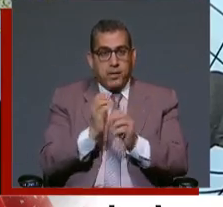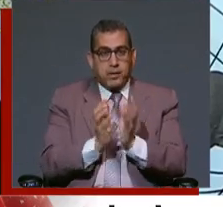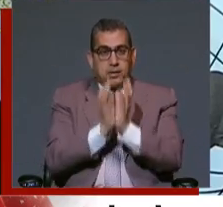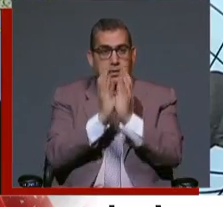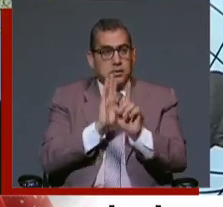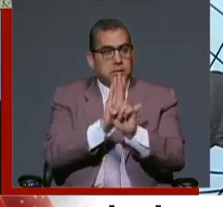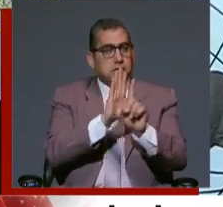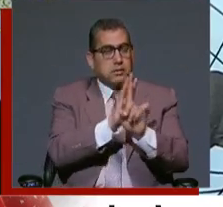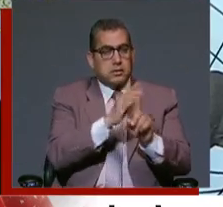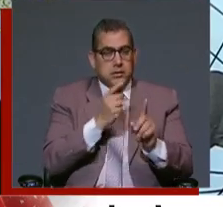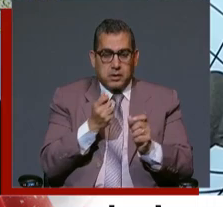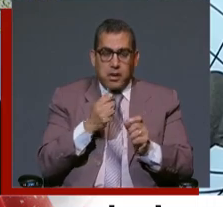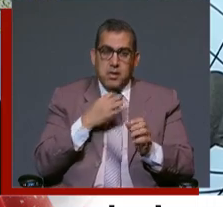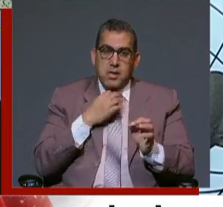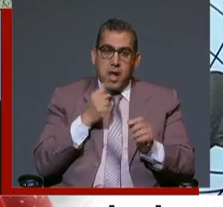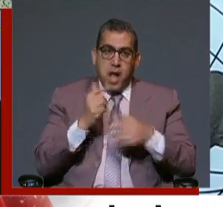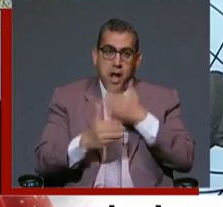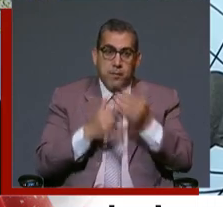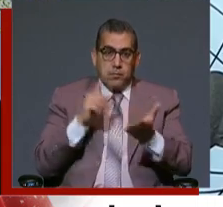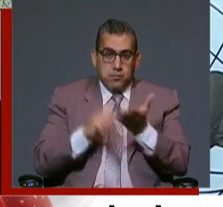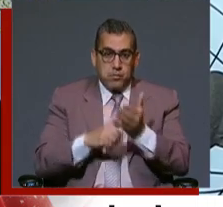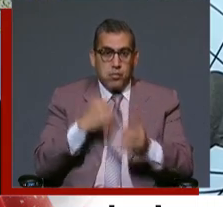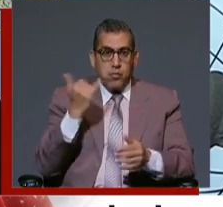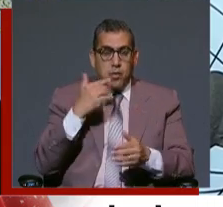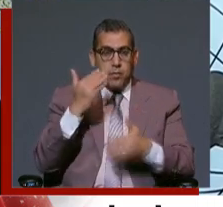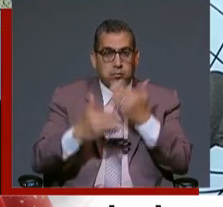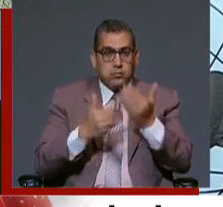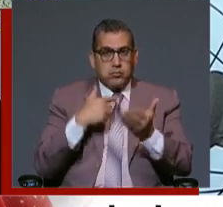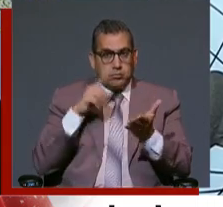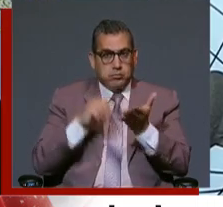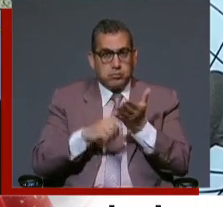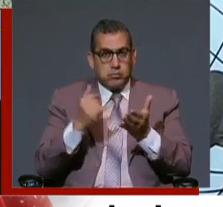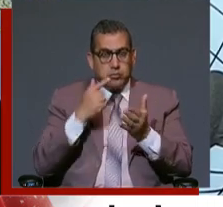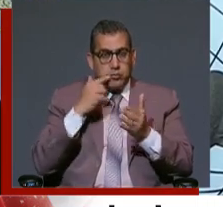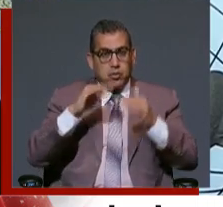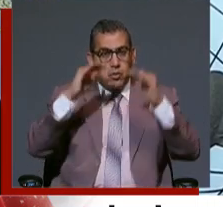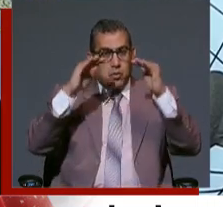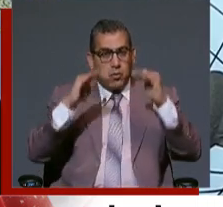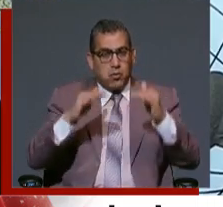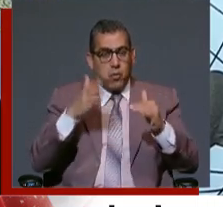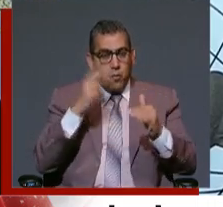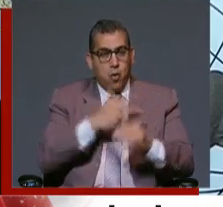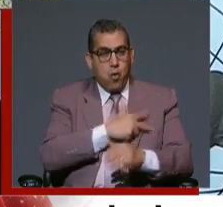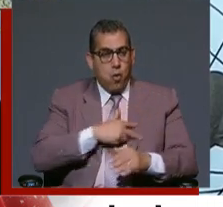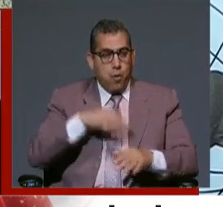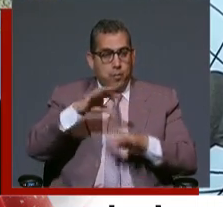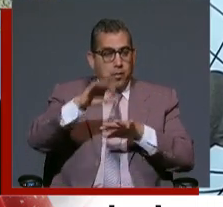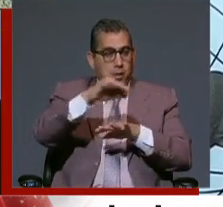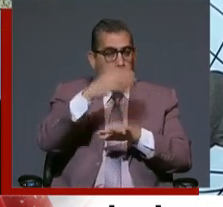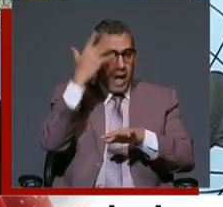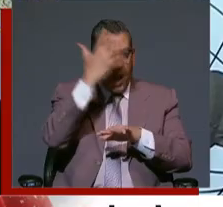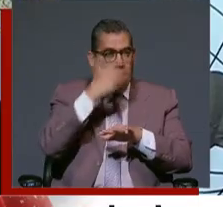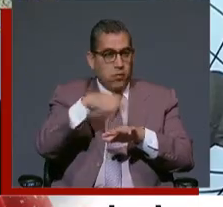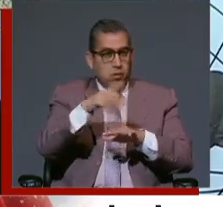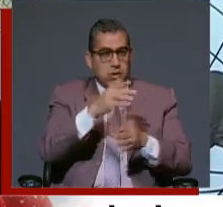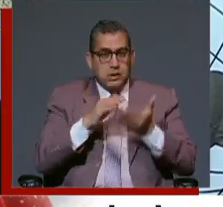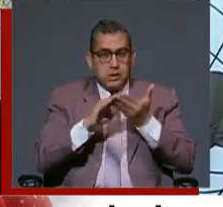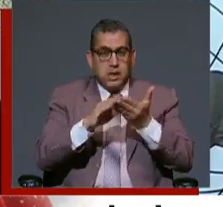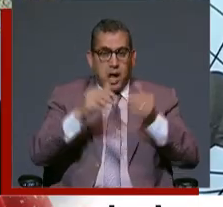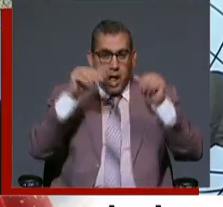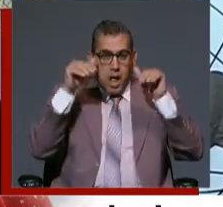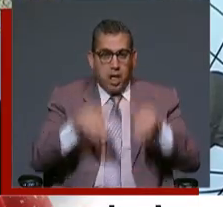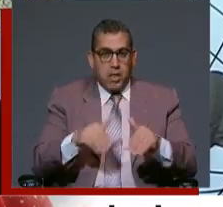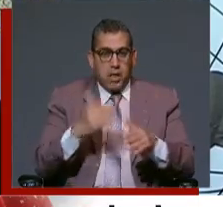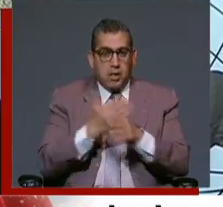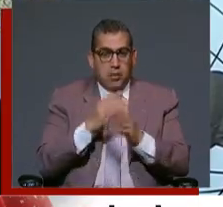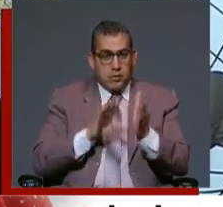الاجتماعية، وهو الأمر الذي نتج عنه بلا شك انحصار قدرة حكومات تلك الدول على تنفيذ خططها التنموية